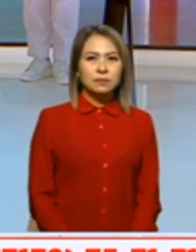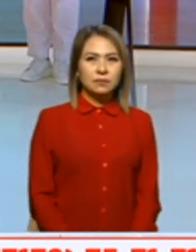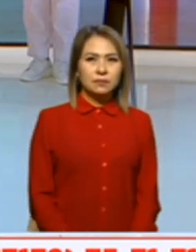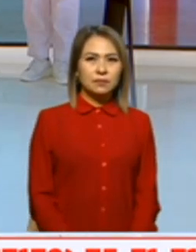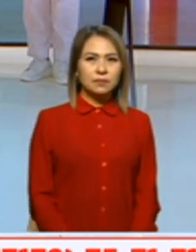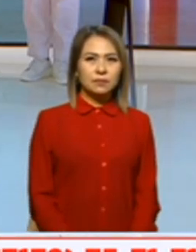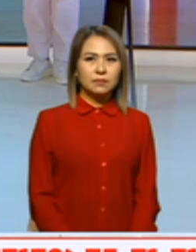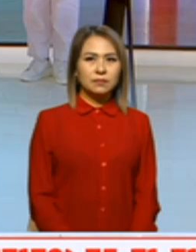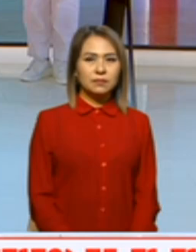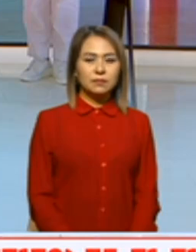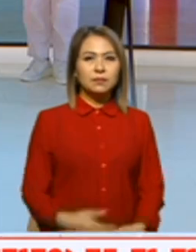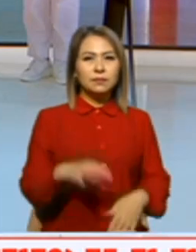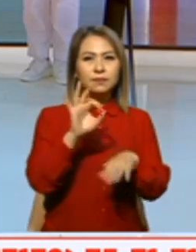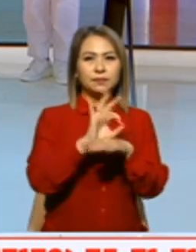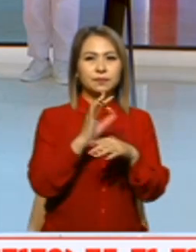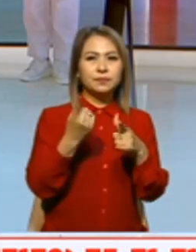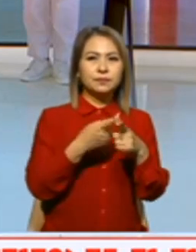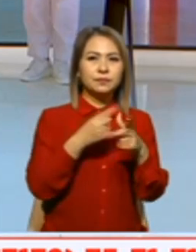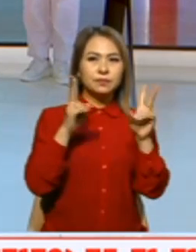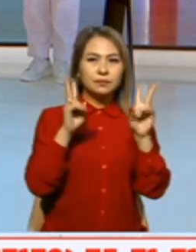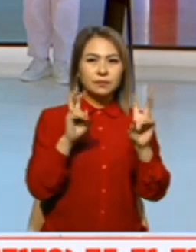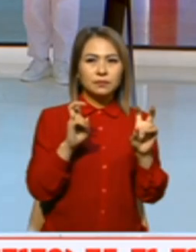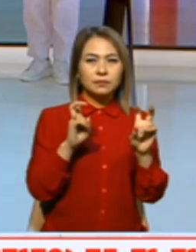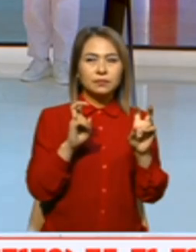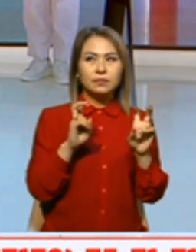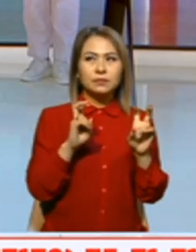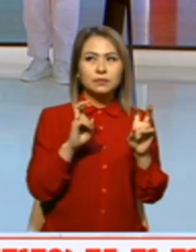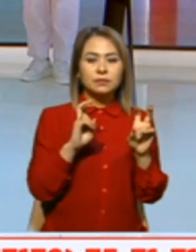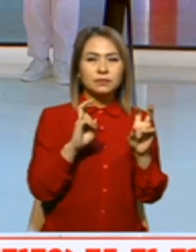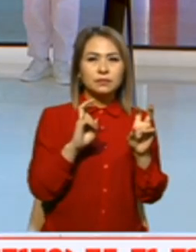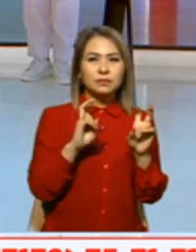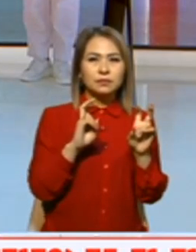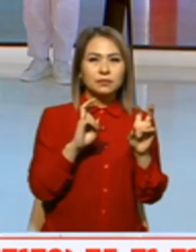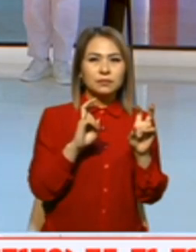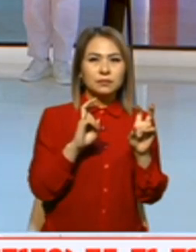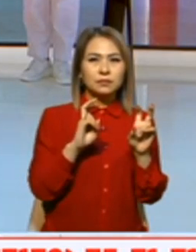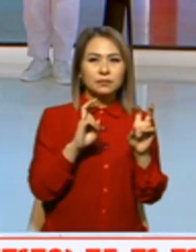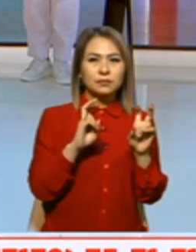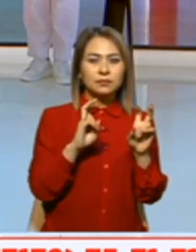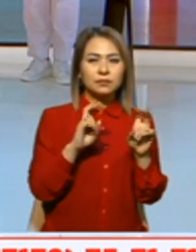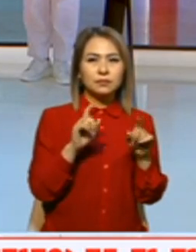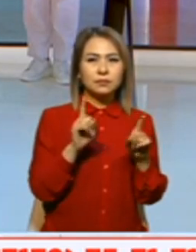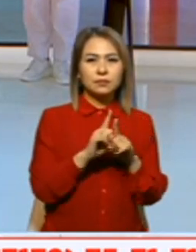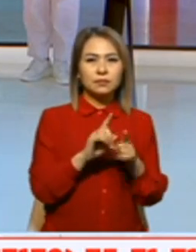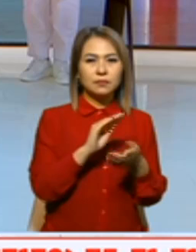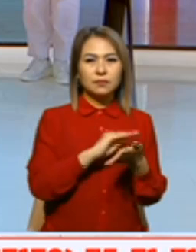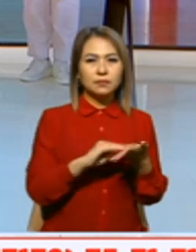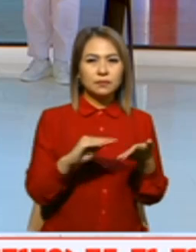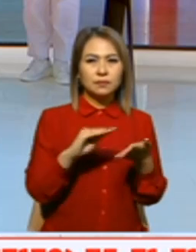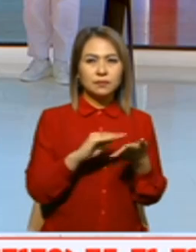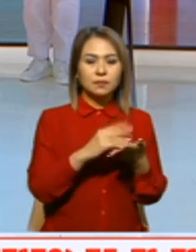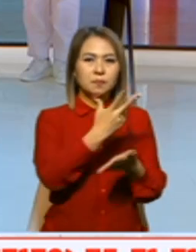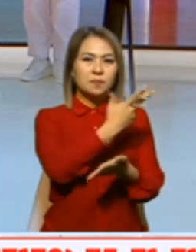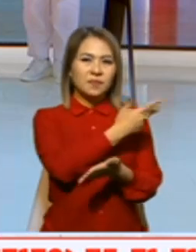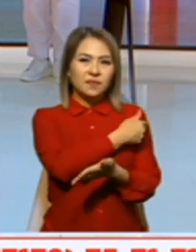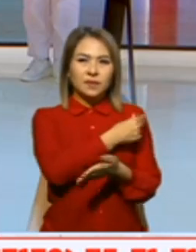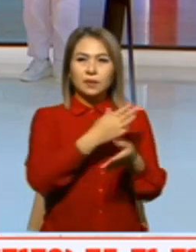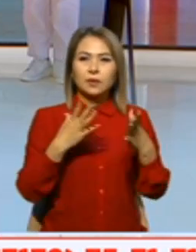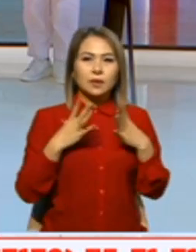иә. Аурудың аты гипоксия деді. Сосын не алған жоқпыз. Вообще прививка ештеңесін алған